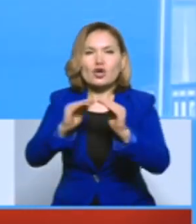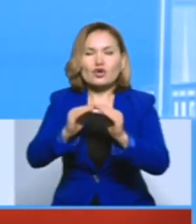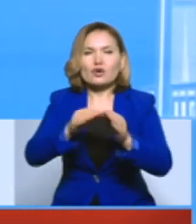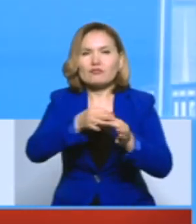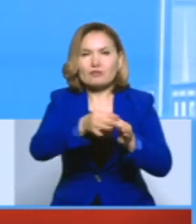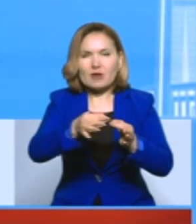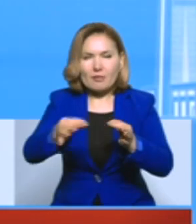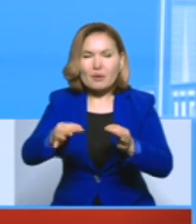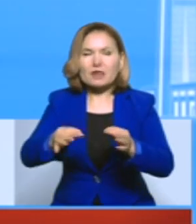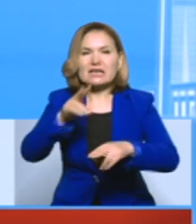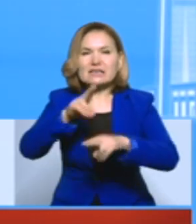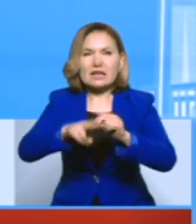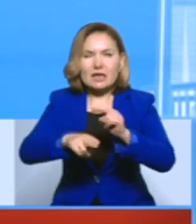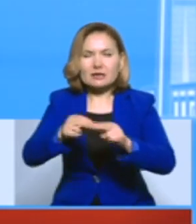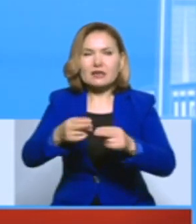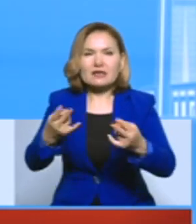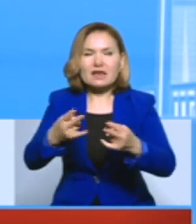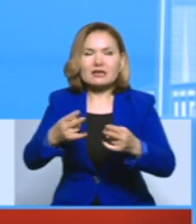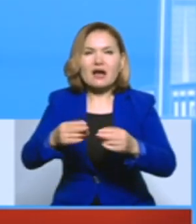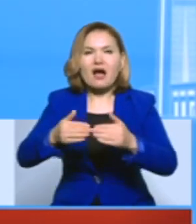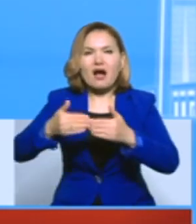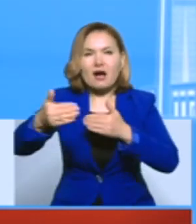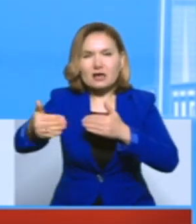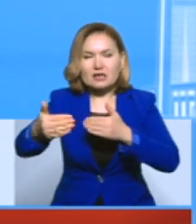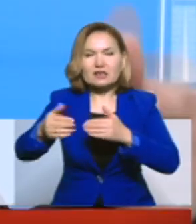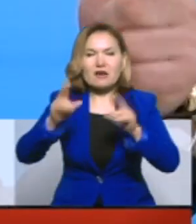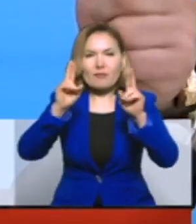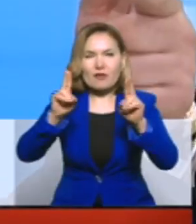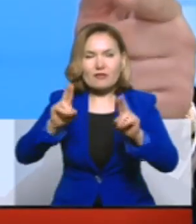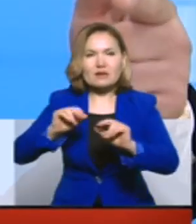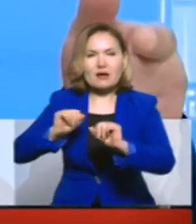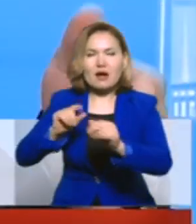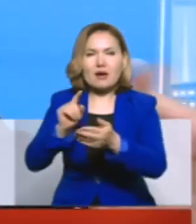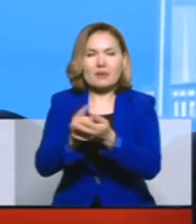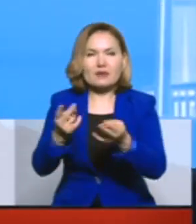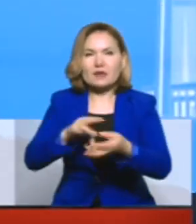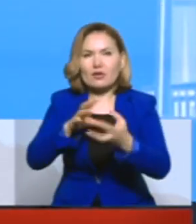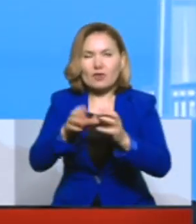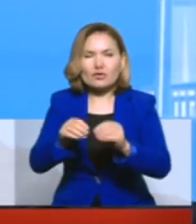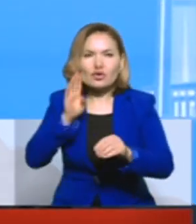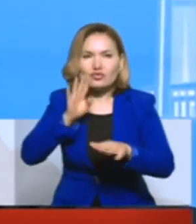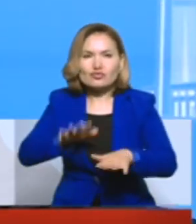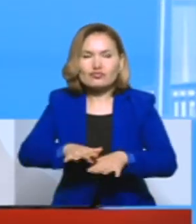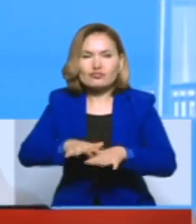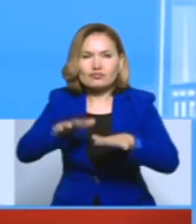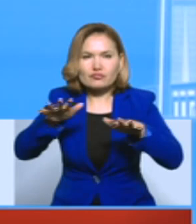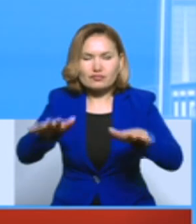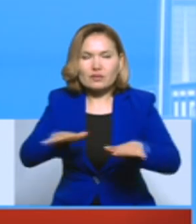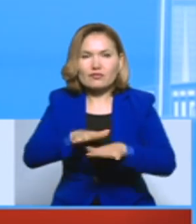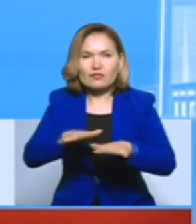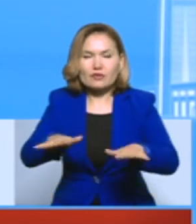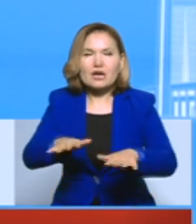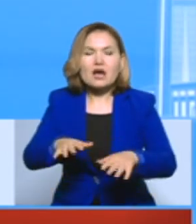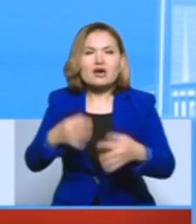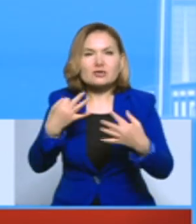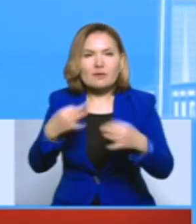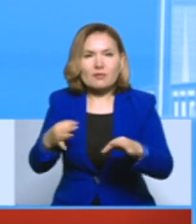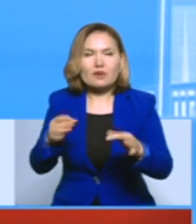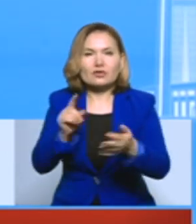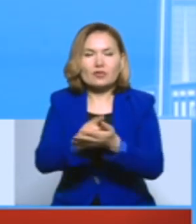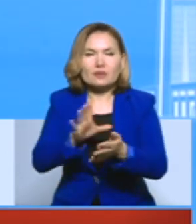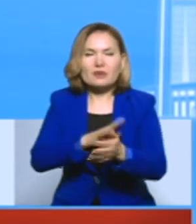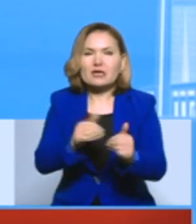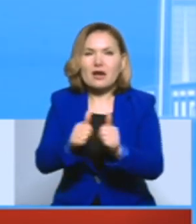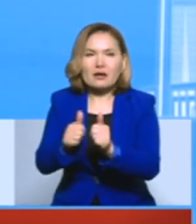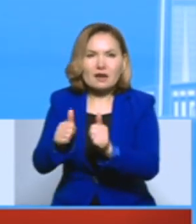керек. Екіншіден, өзен көлдер, оларды тасқанда да олар еркін ағу керек. Осын солардың қасында мына арнай